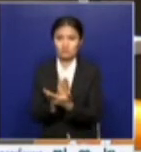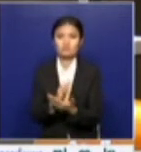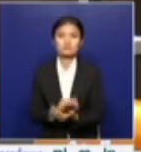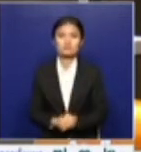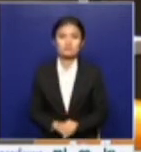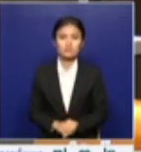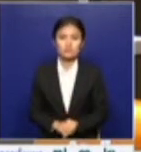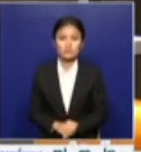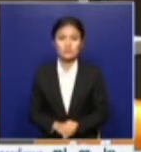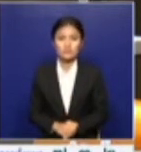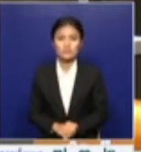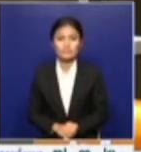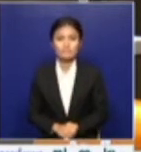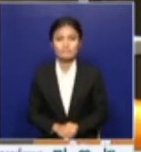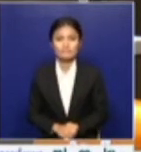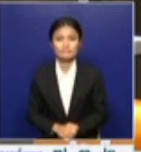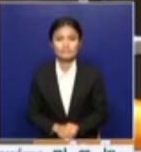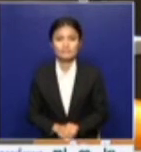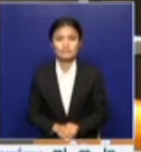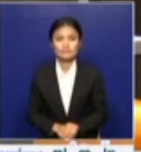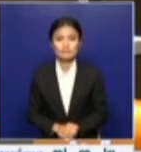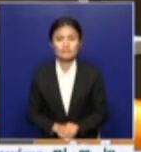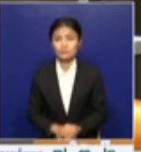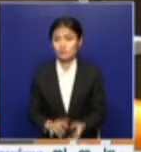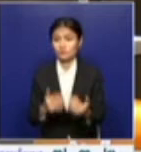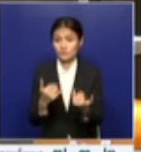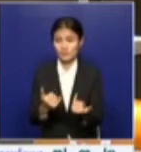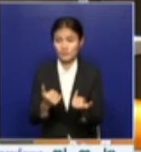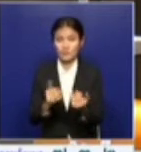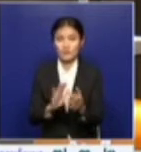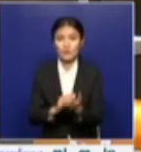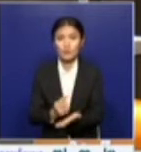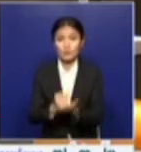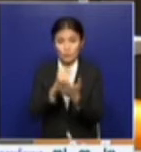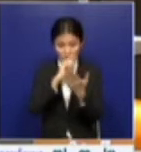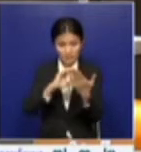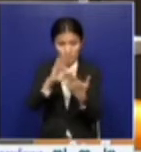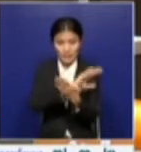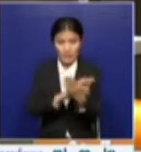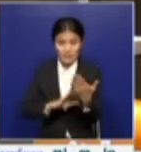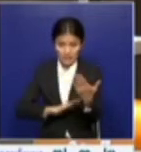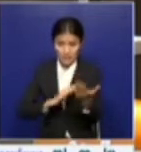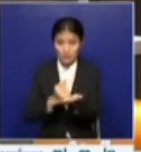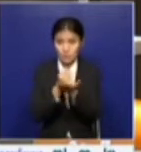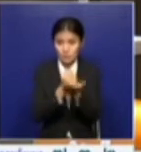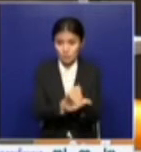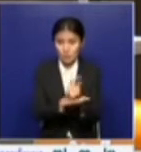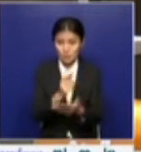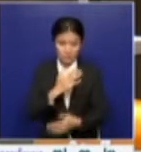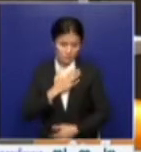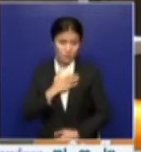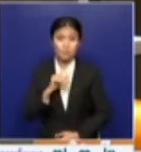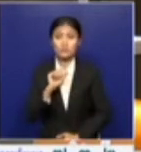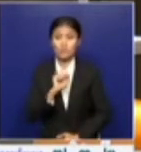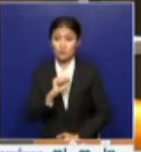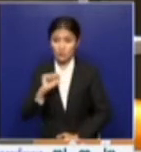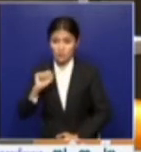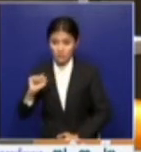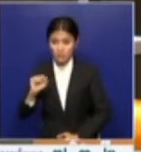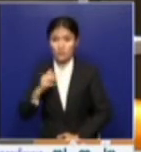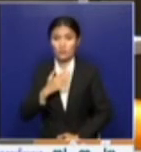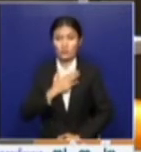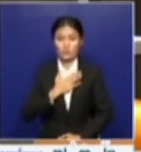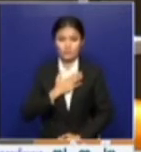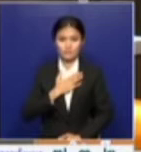ท่านประธานครับเพื่อเป็นทางออกของประเทศกระผมในฐานะสมาชิกรัฐสภานกระผมจึงขอ